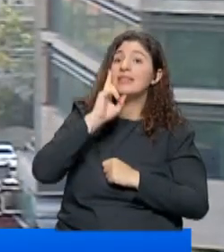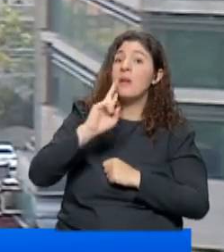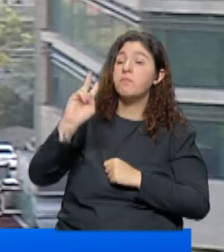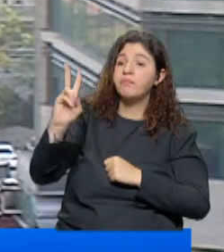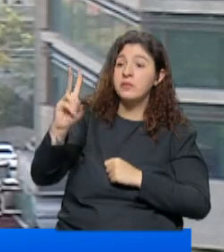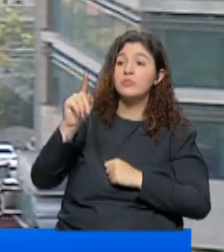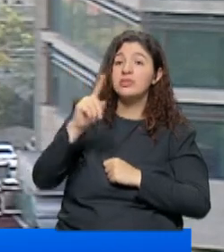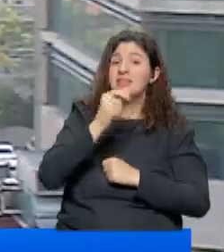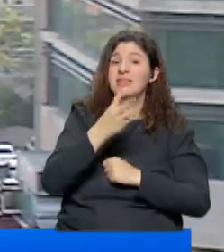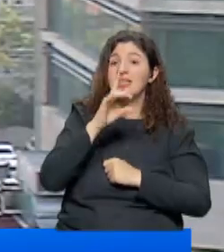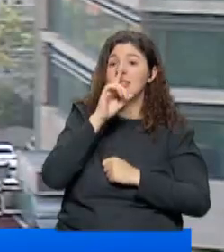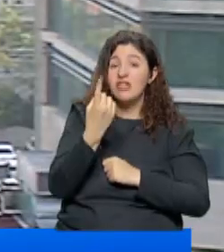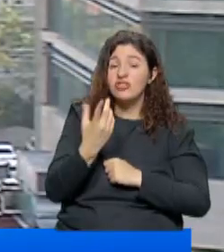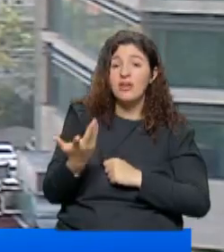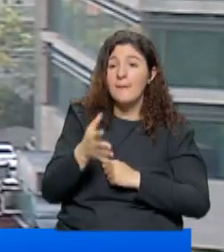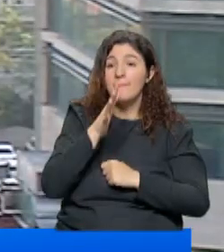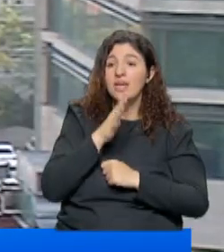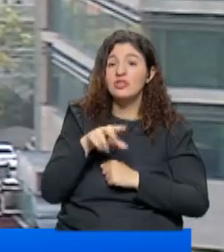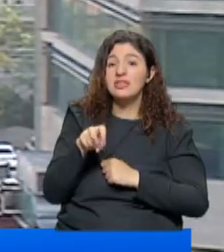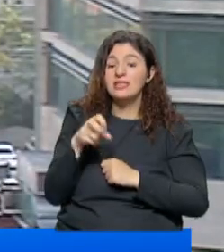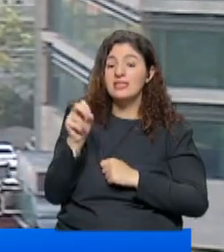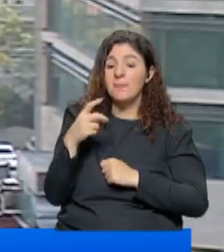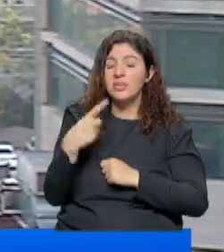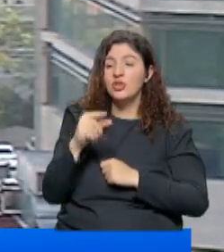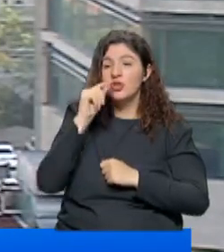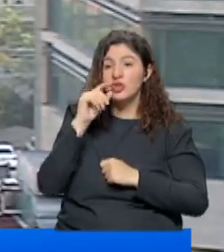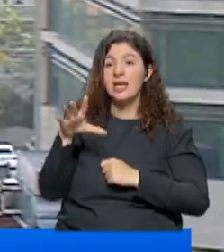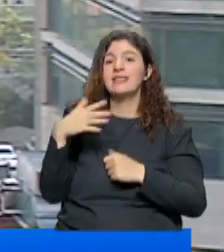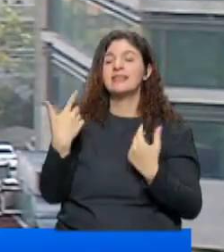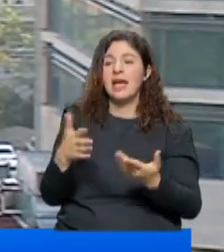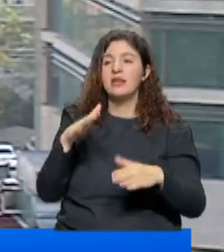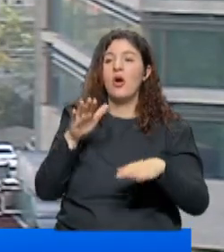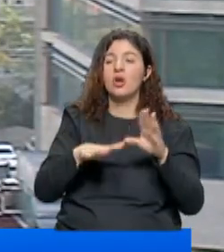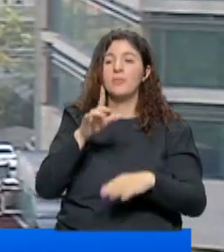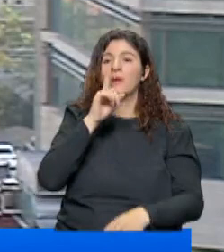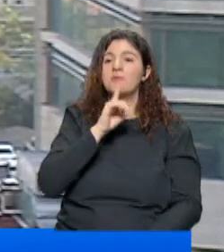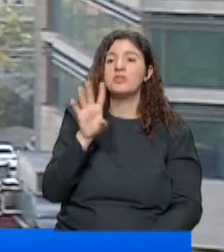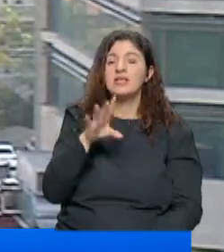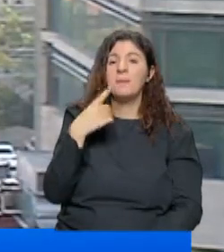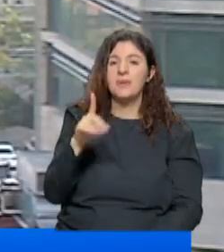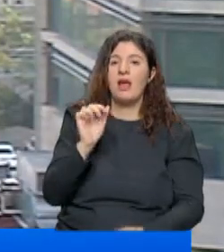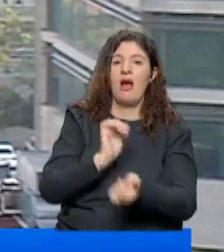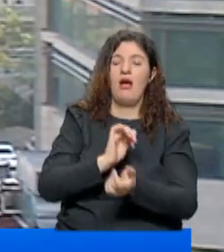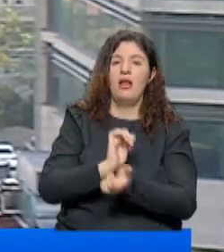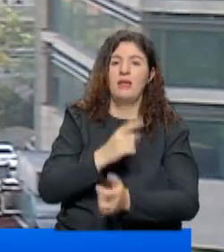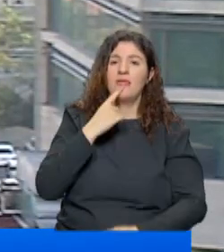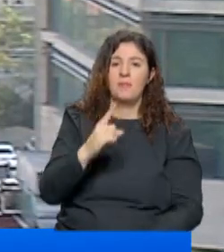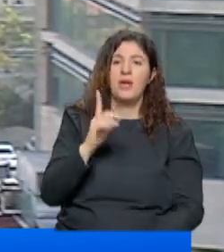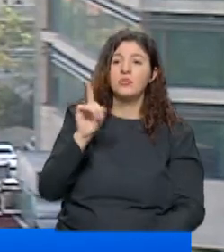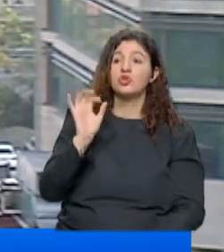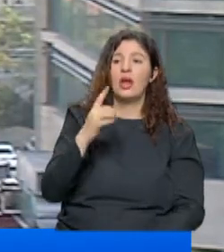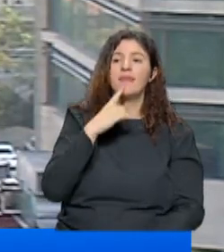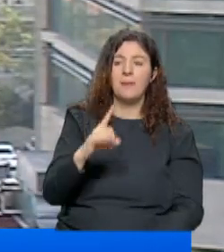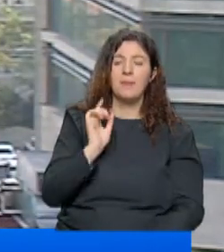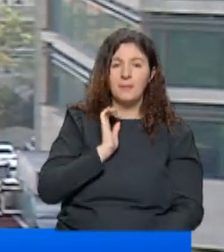çok zenginlerin ve bu sayı sadece ve sadece 580 bin kişi. Yani ortalama 140 bin aile. Bu şu